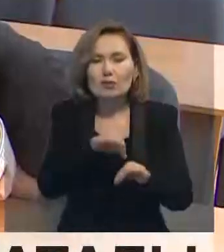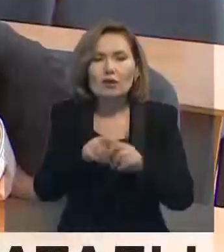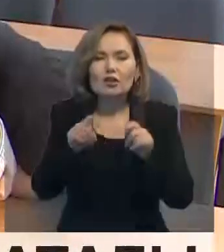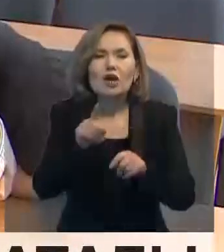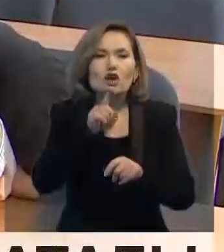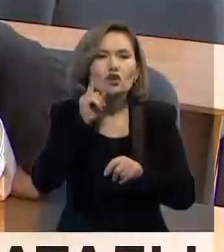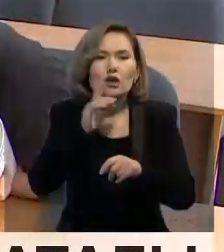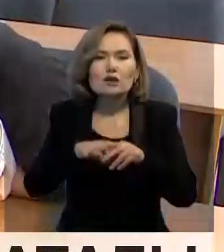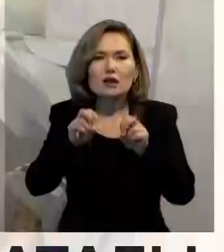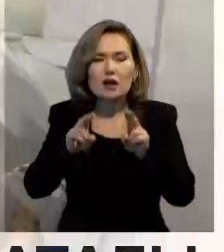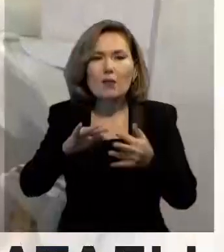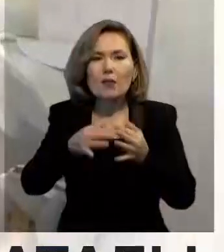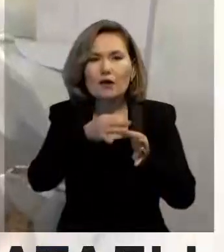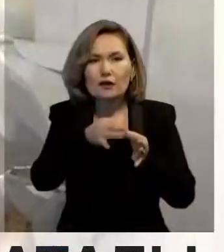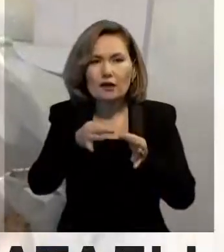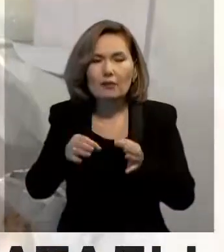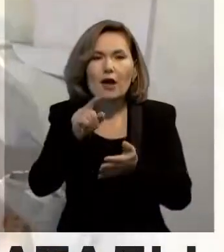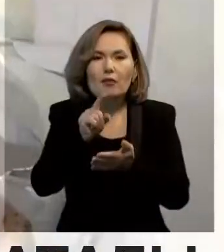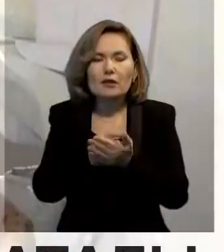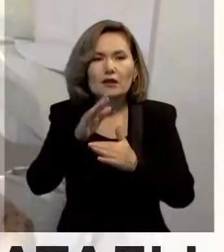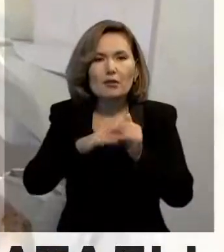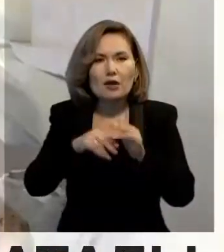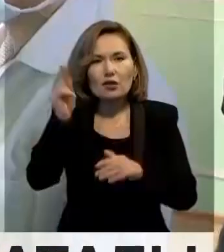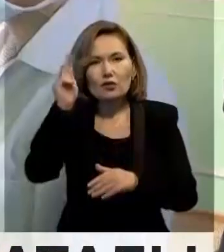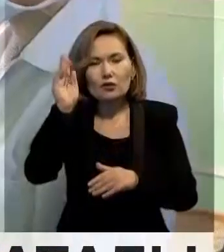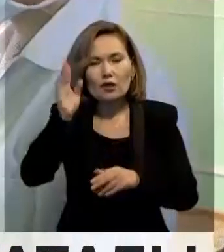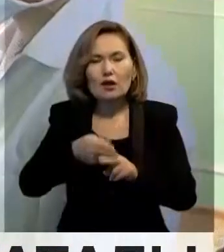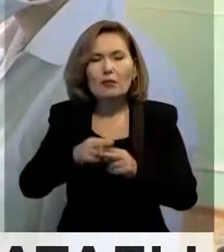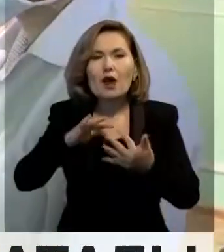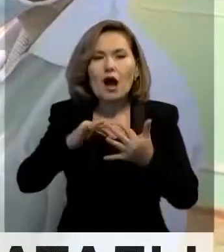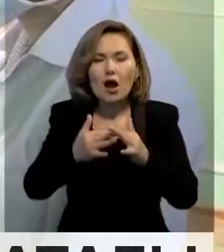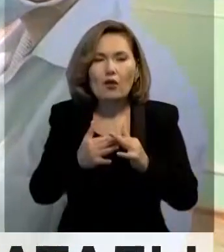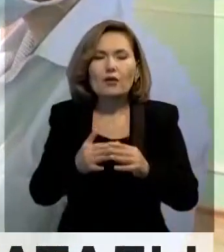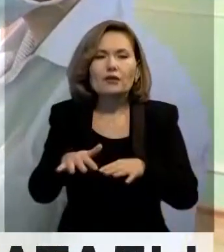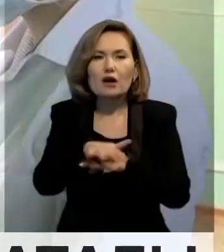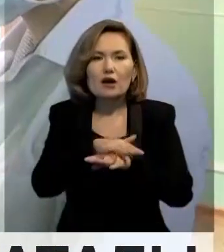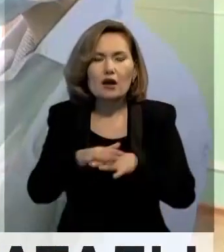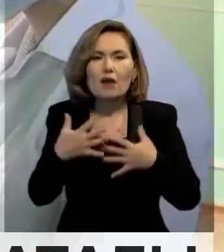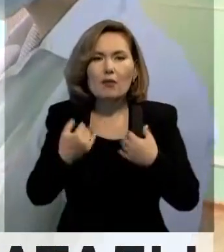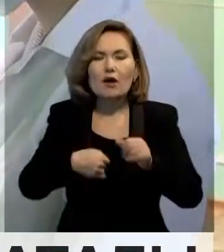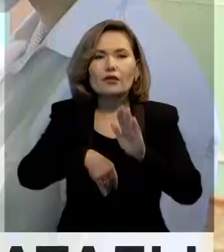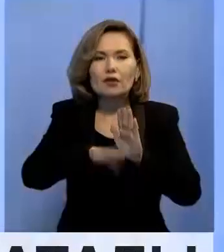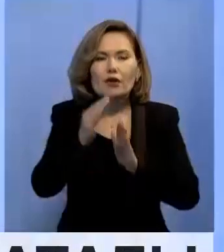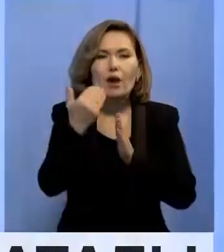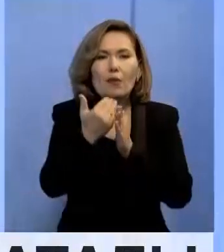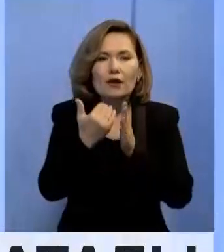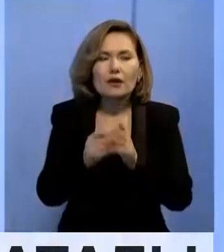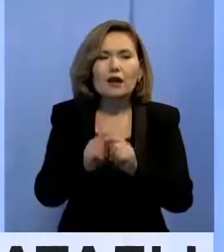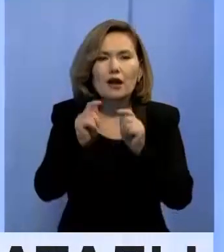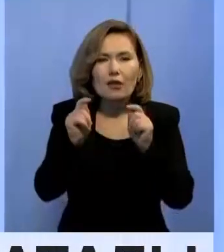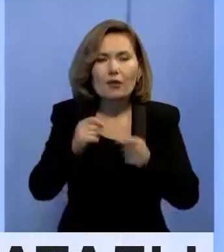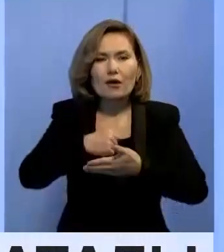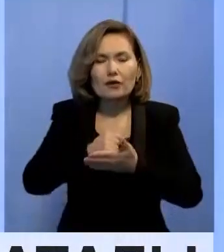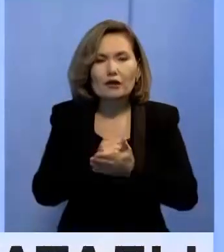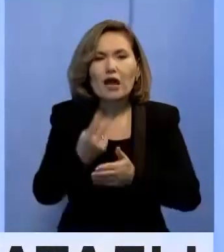мамандар оқу барысында елді мекендерде міндетті практикадан өтеді. Осылайша ауылдық денсаулық сақтауды жаңғырту жобасы таныстырылды. Министр алдағы